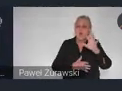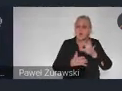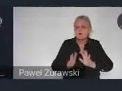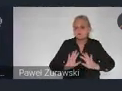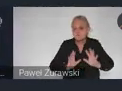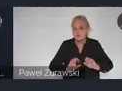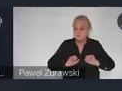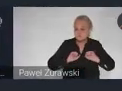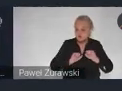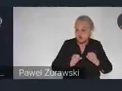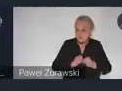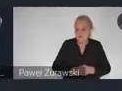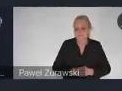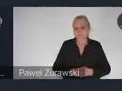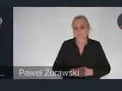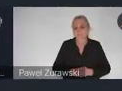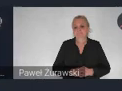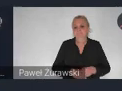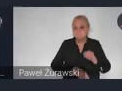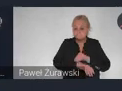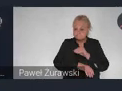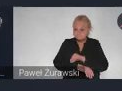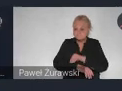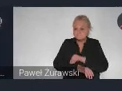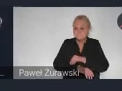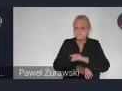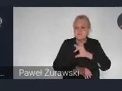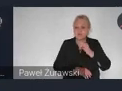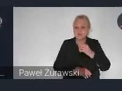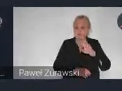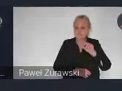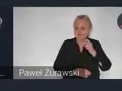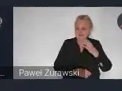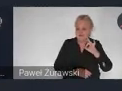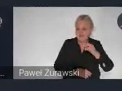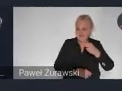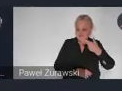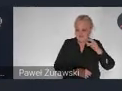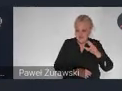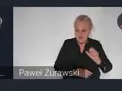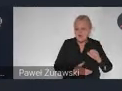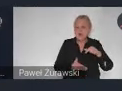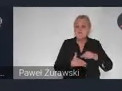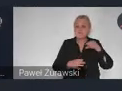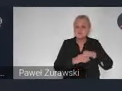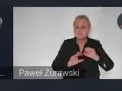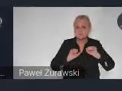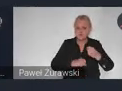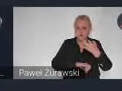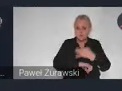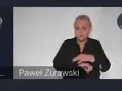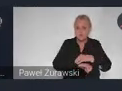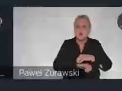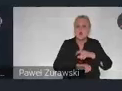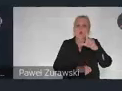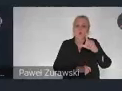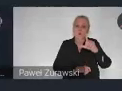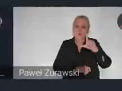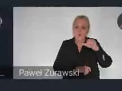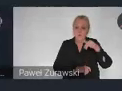wdrażania metodologii grundigiańskiej w ramach działalności Uniwersytetu ludowego